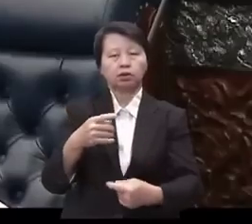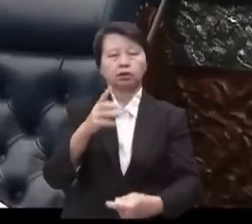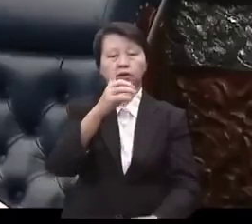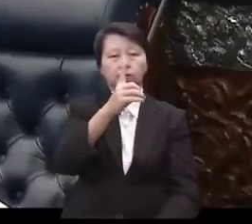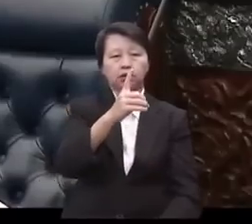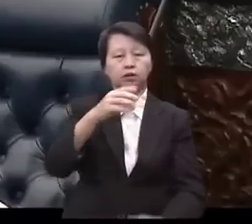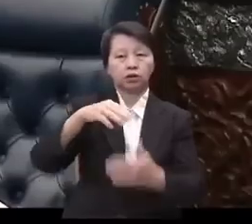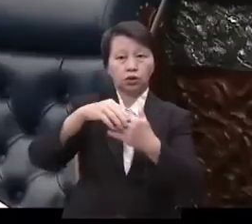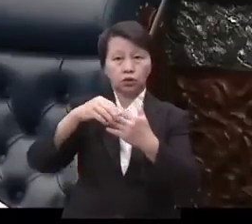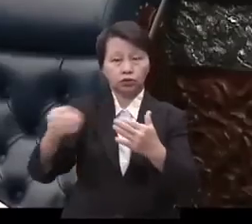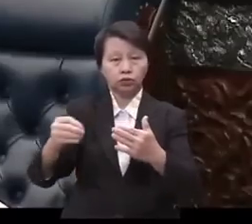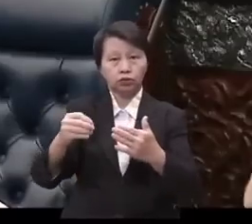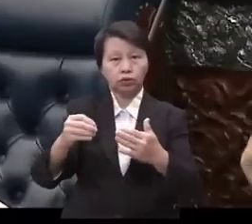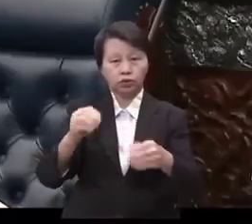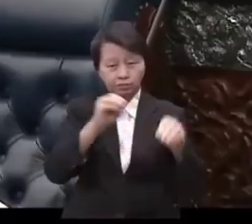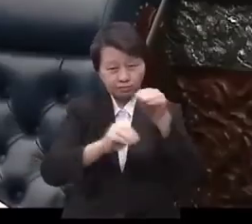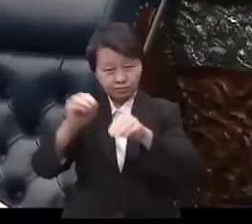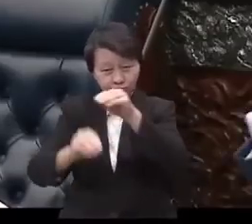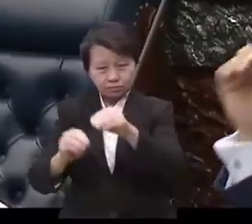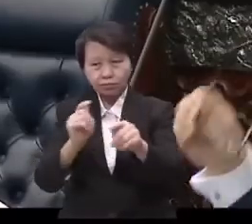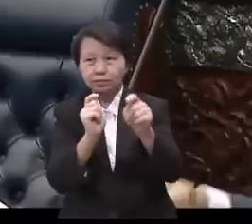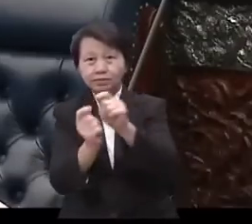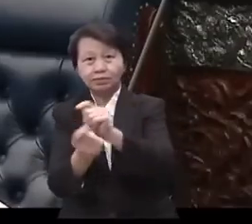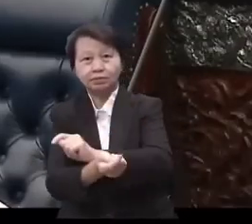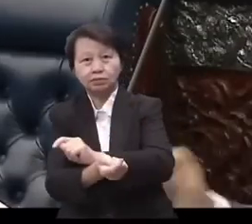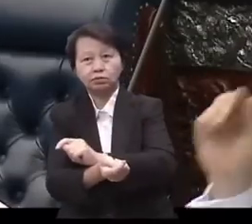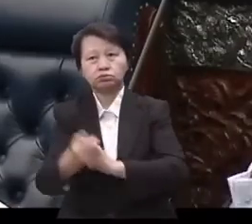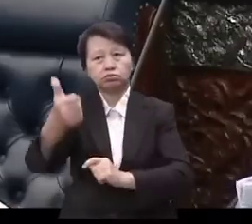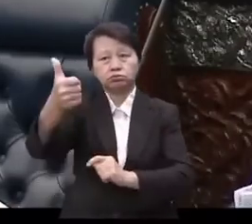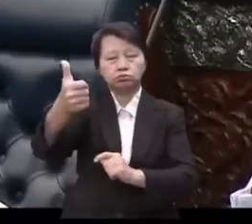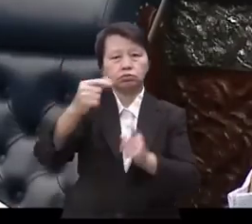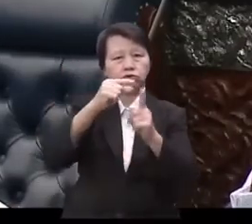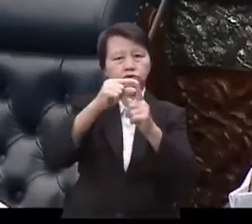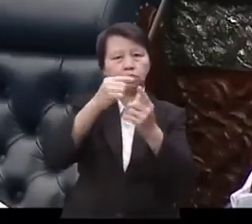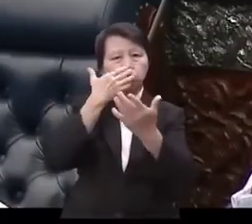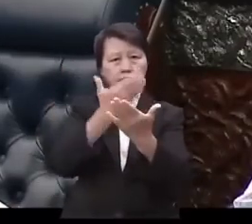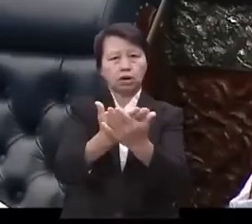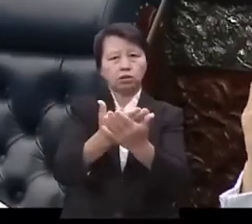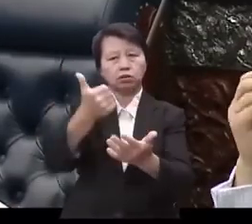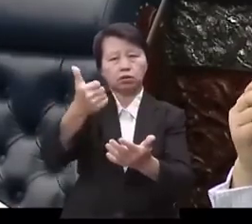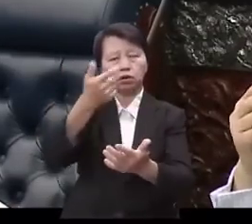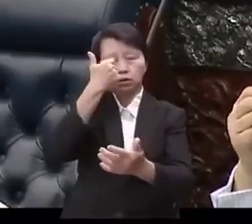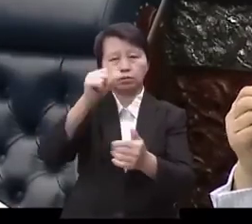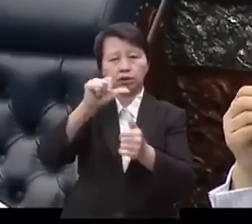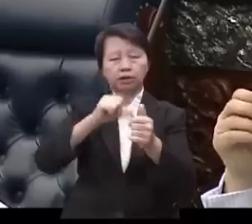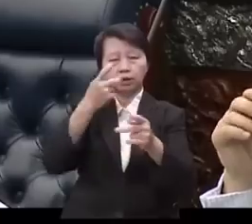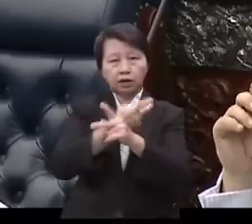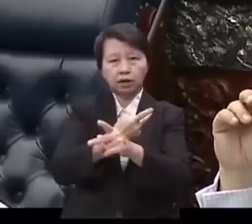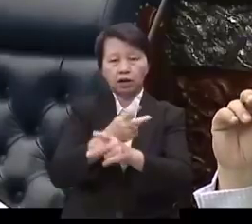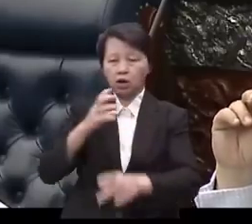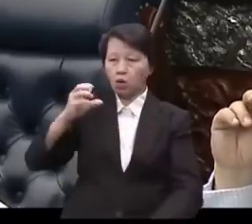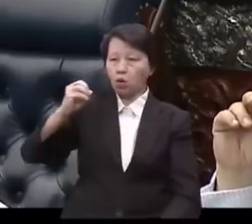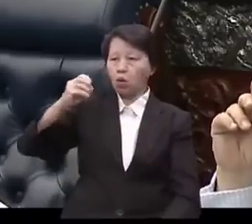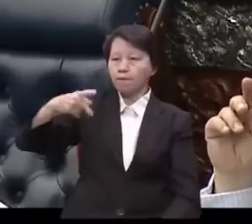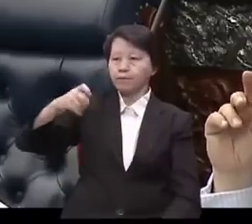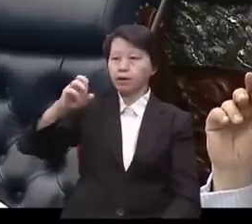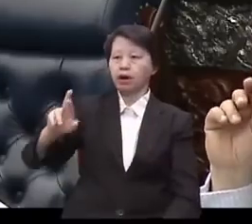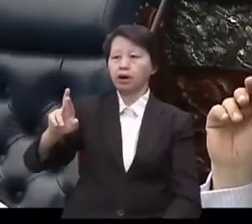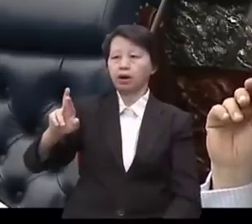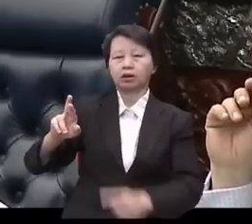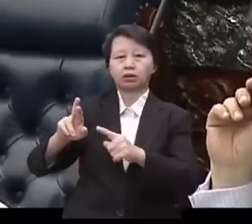de-dollarization. Satu istilah yang bagus. Dan saya ucapkan tanya kerana setiap kali OPR ni menjadi